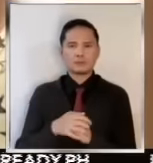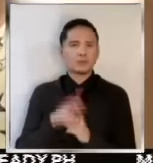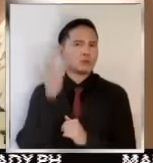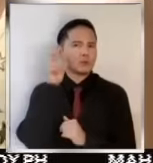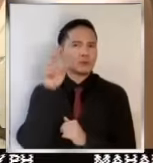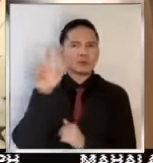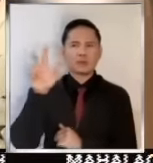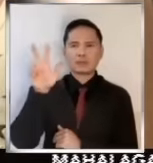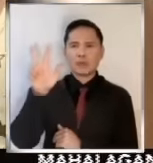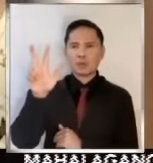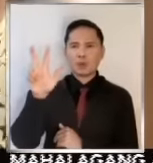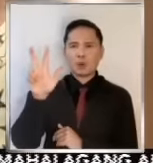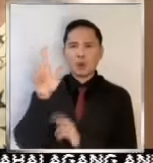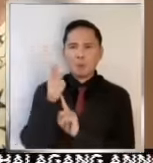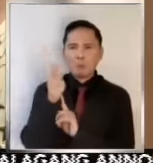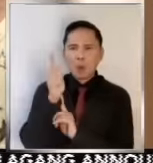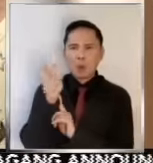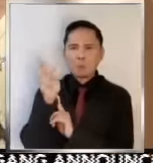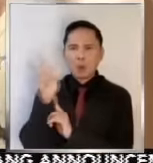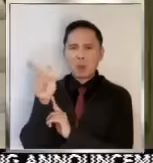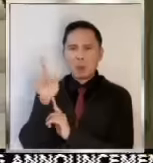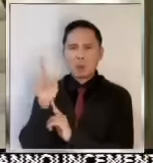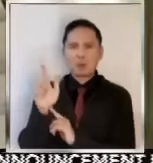ko alam kung saan yung pumutok banda.